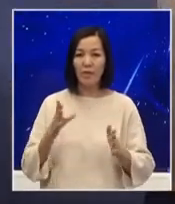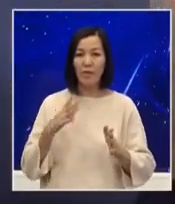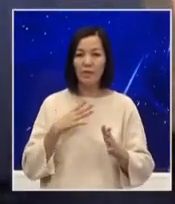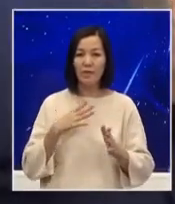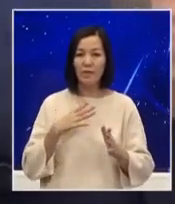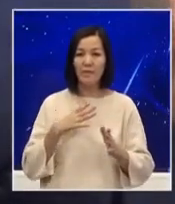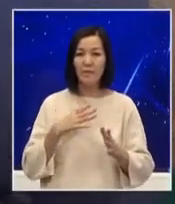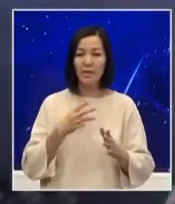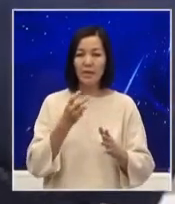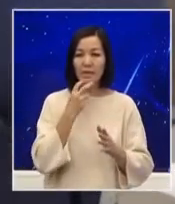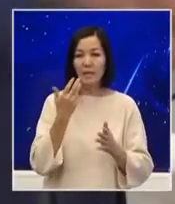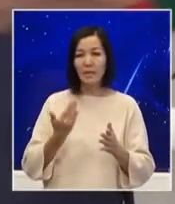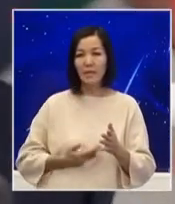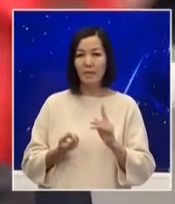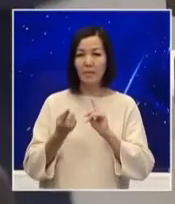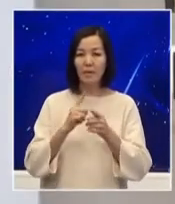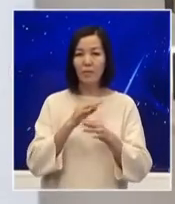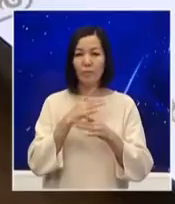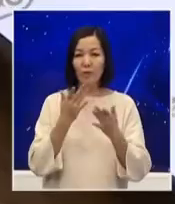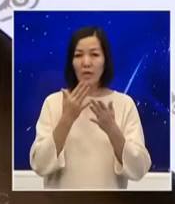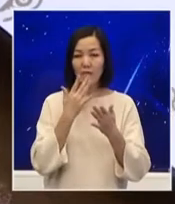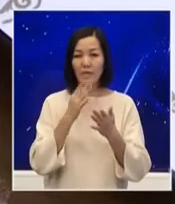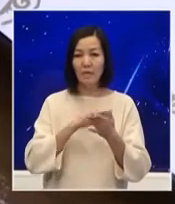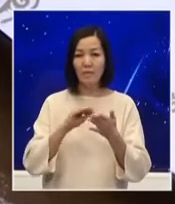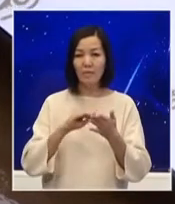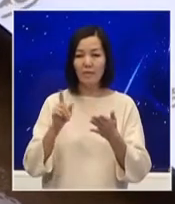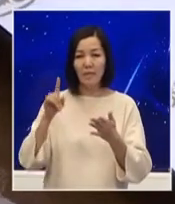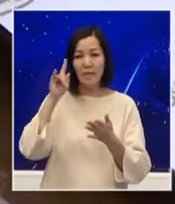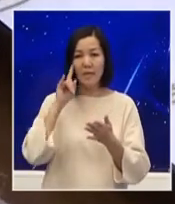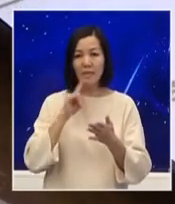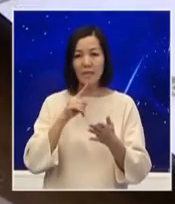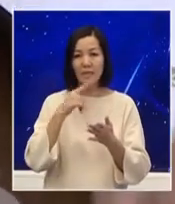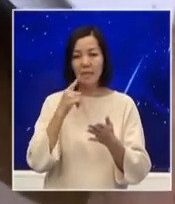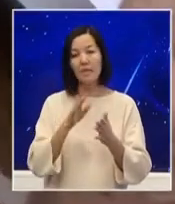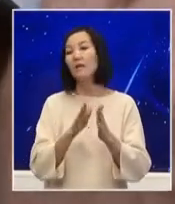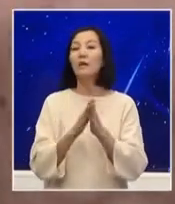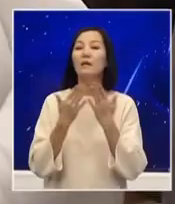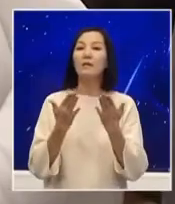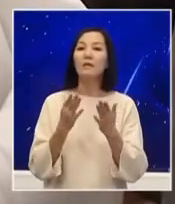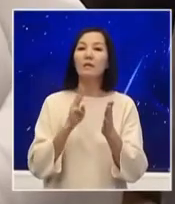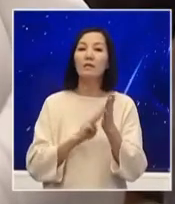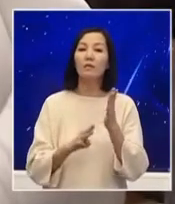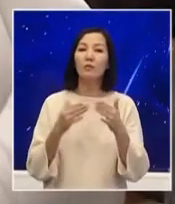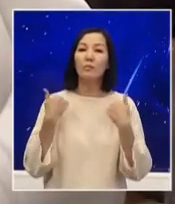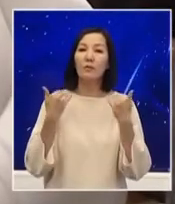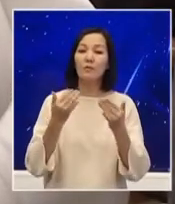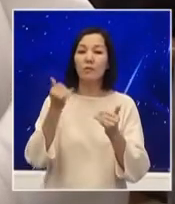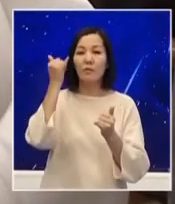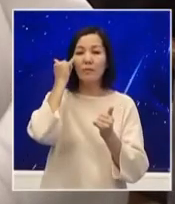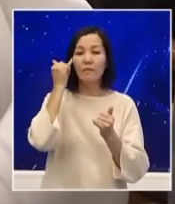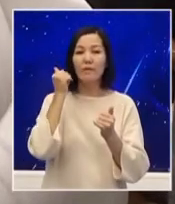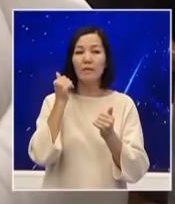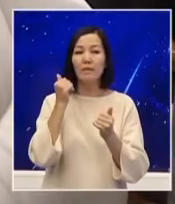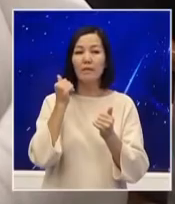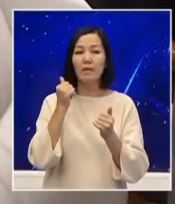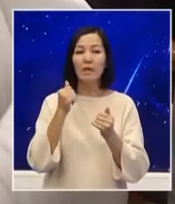сатирическими произведениями и переводами многих иностранных писателей на казахский язык. Книга «Ануар 90», посвященная его памяти, повествует о